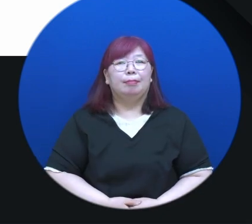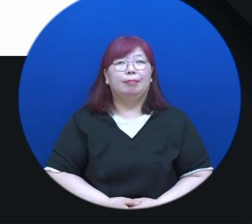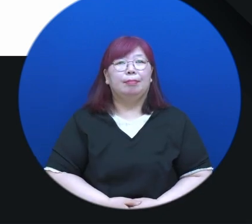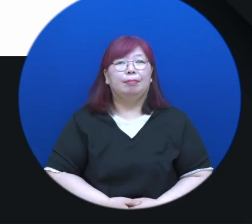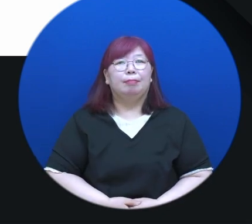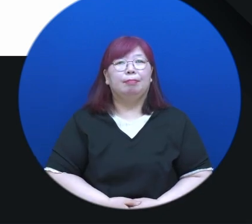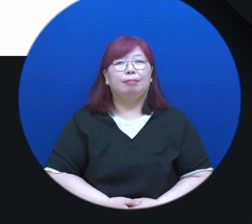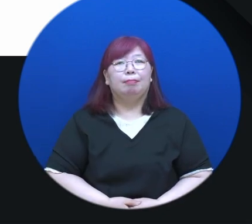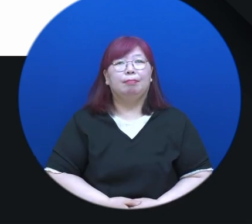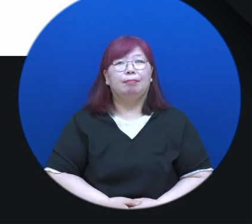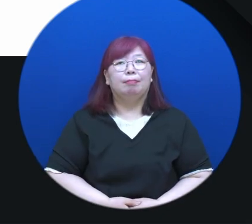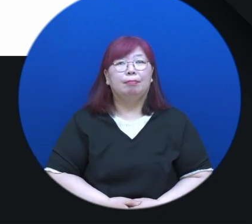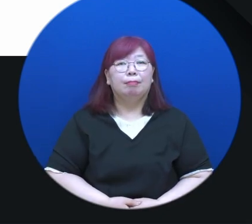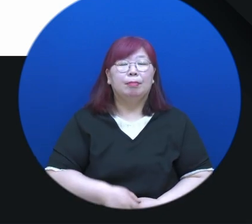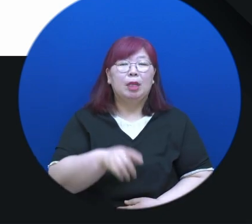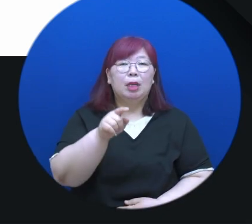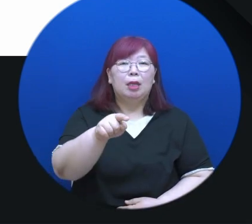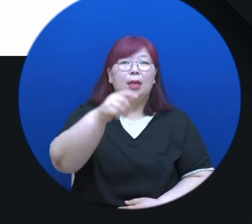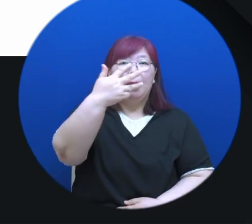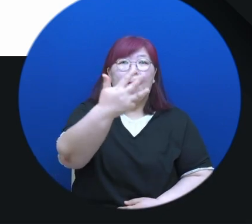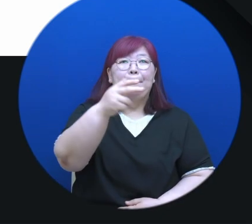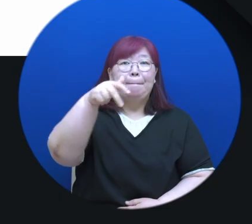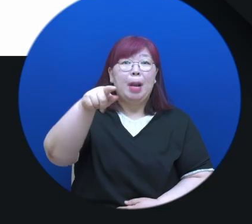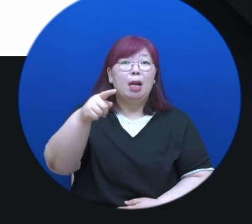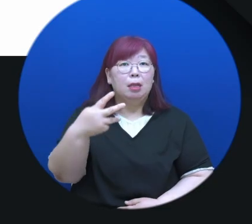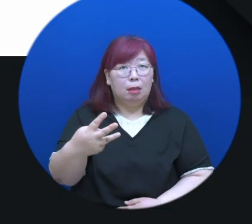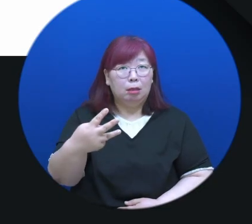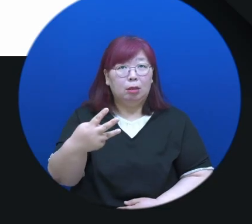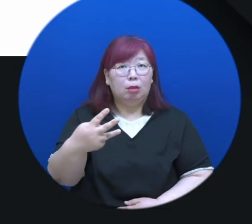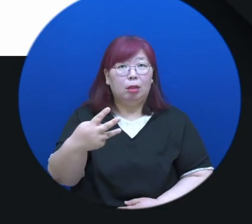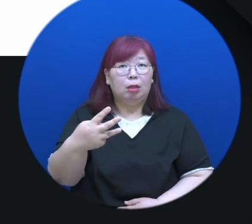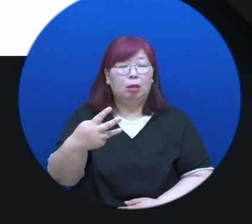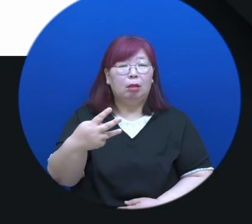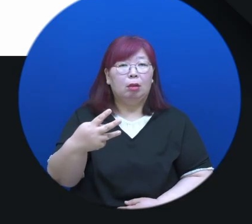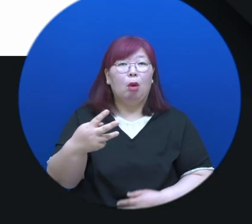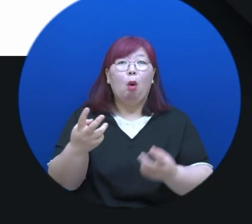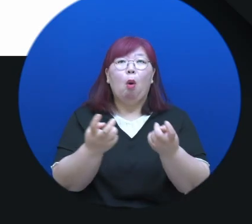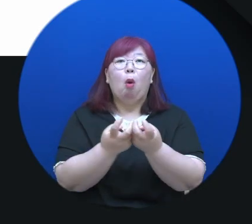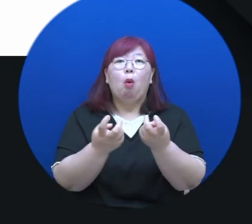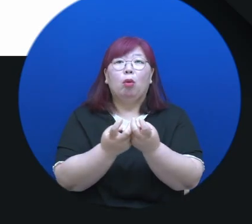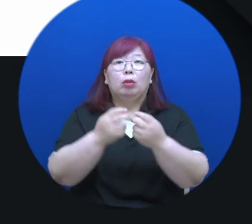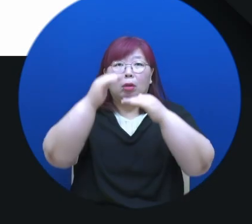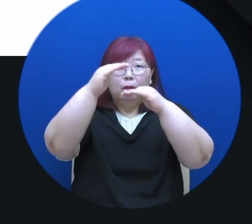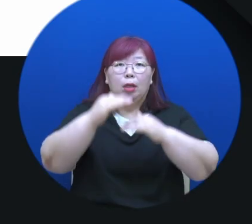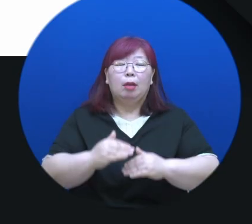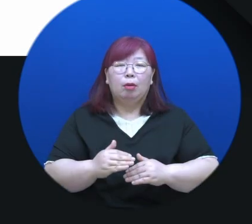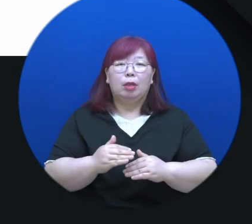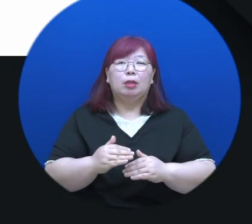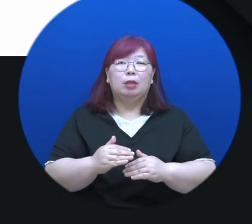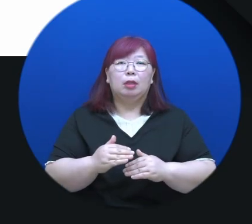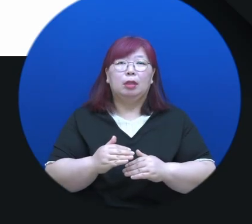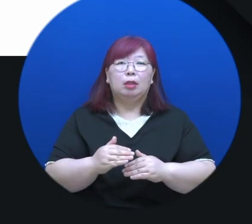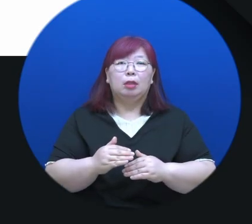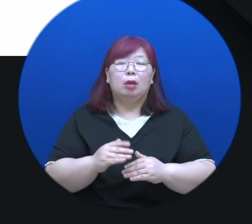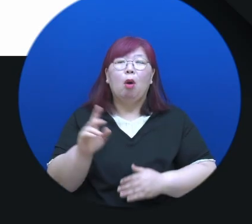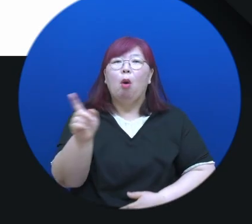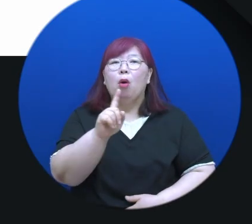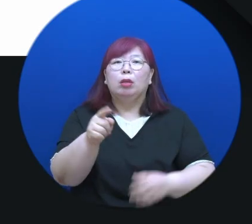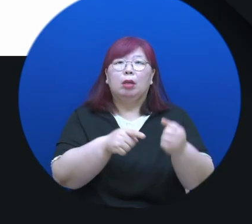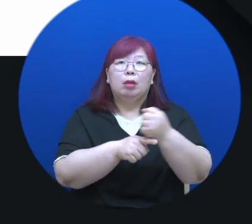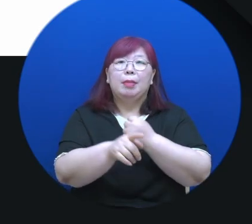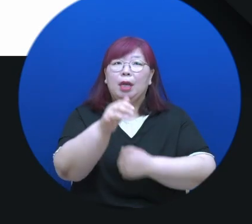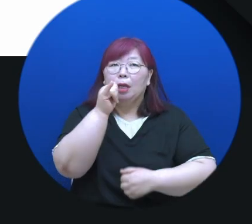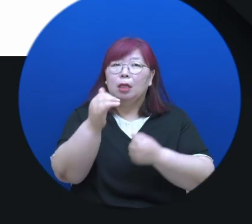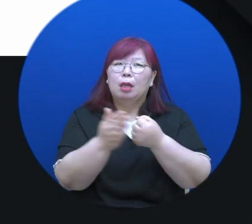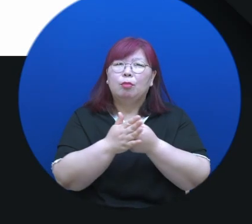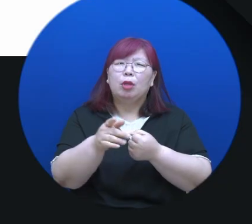그렇다면 이 8절이 도대체 어떤 내용인지, 어떤 의미가 있기에